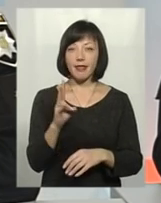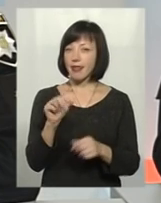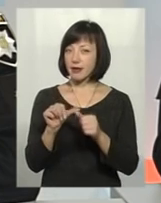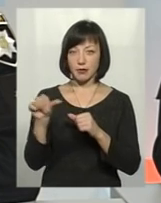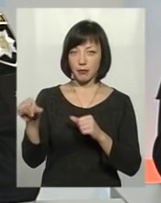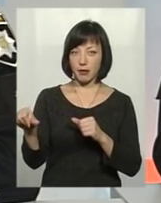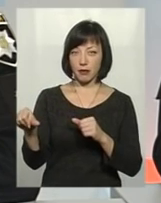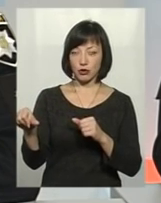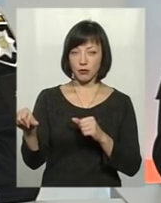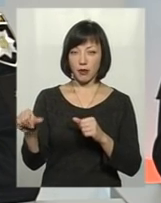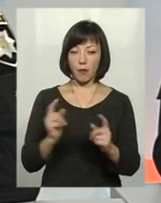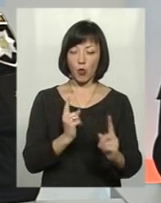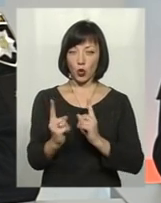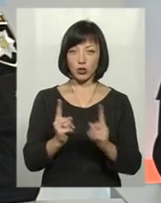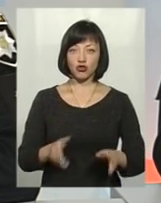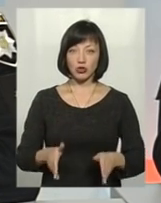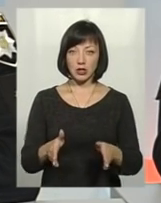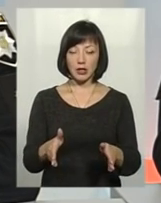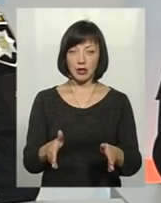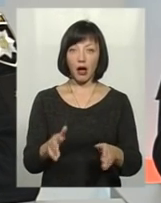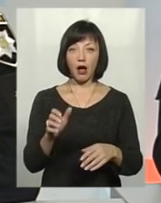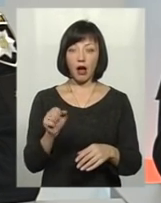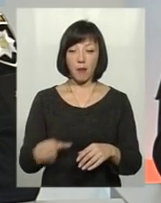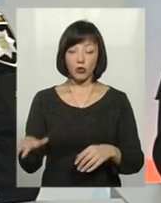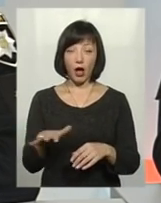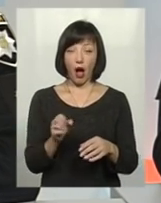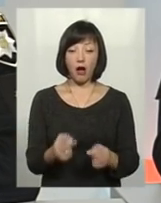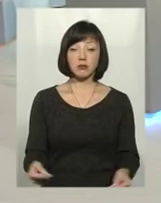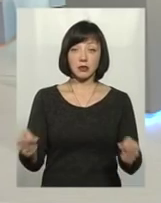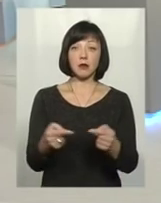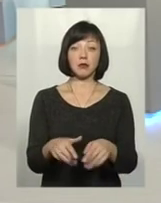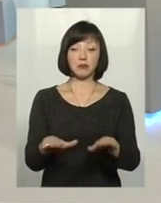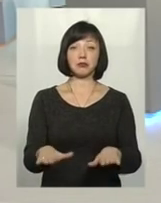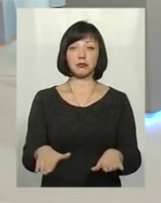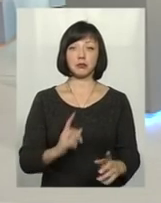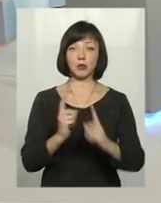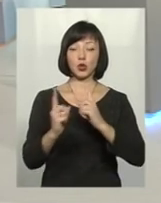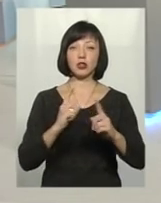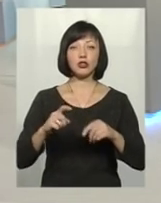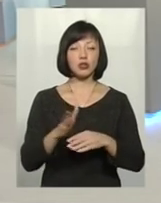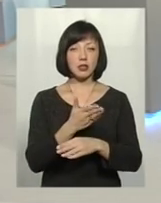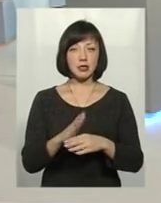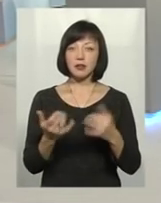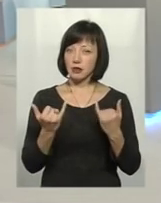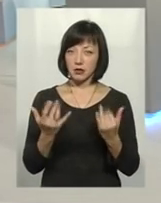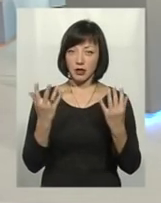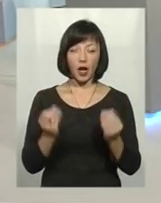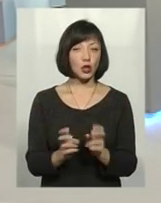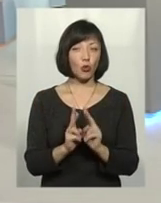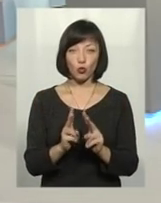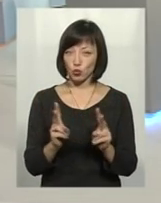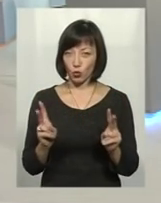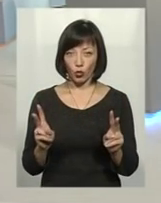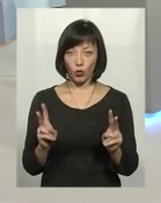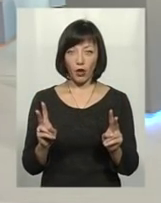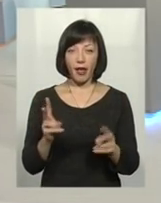межами проїзної частини, де облаштовано відповідні майданчики, а на проїзній частині. Но на теперішній час ніхто